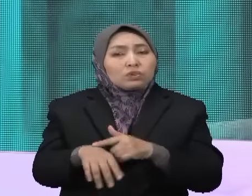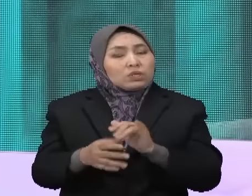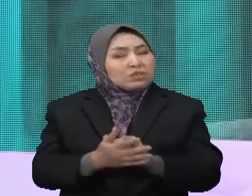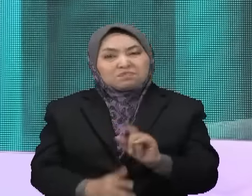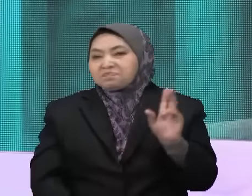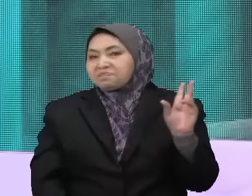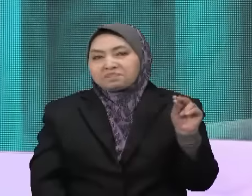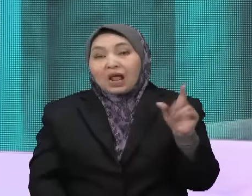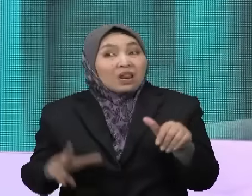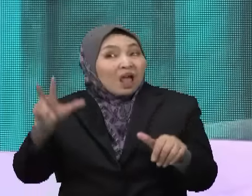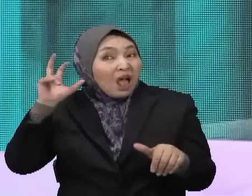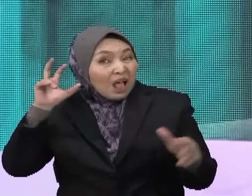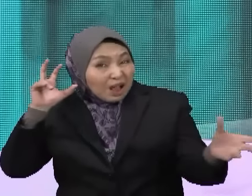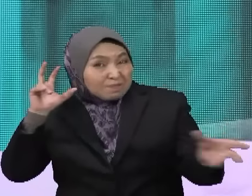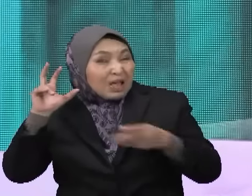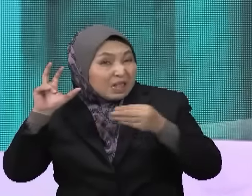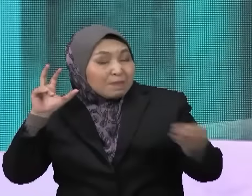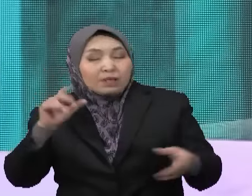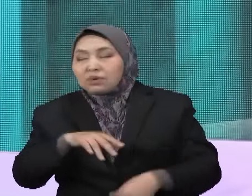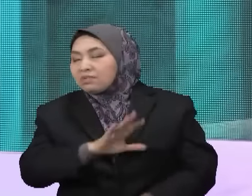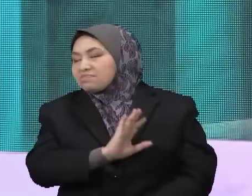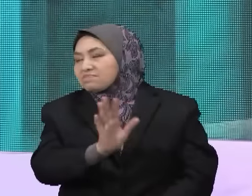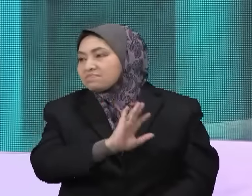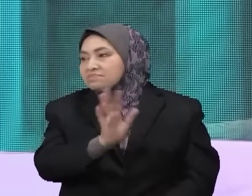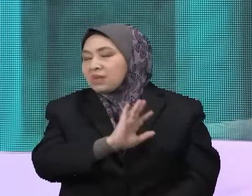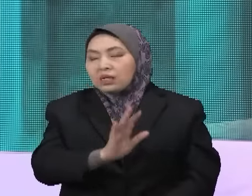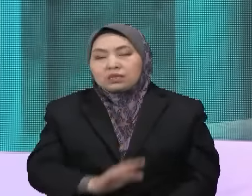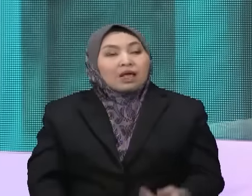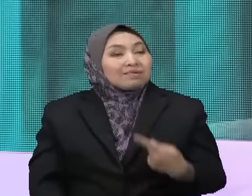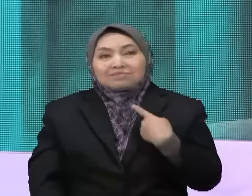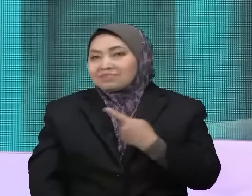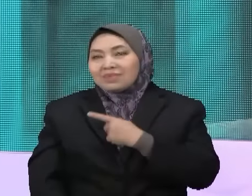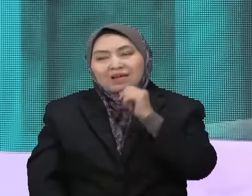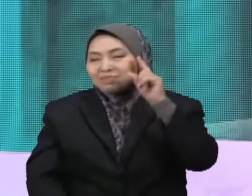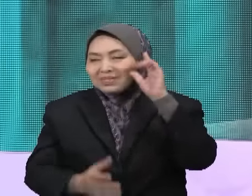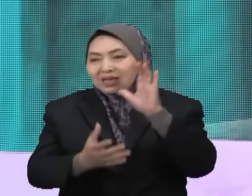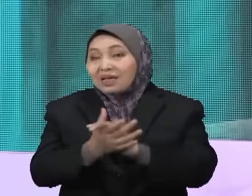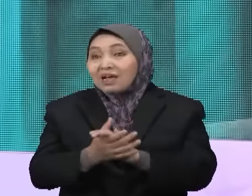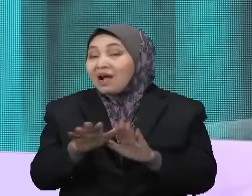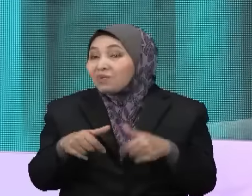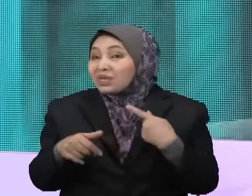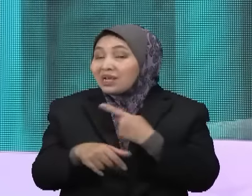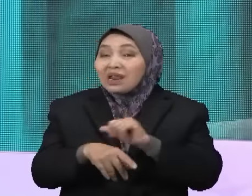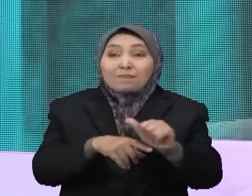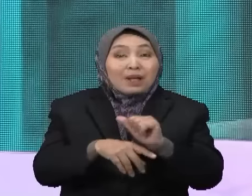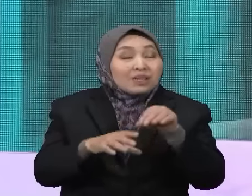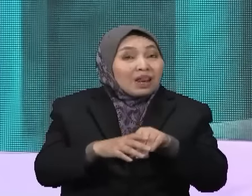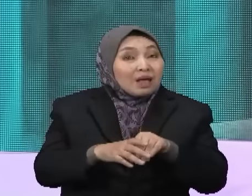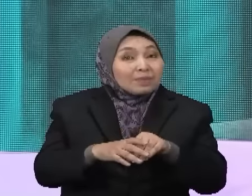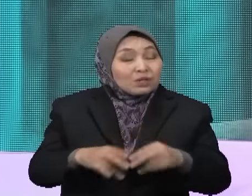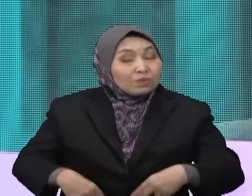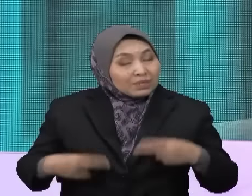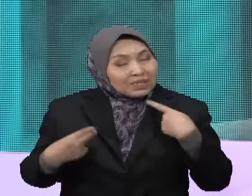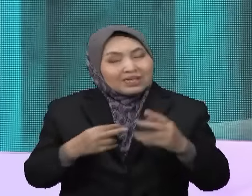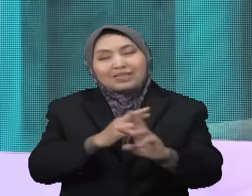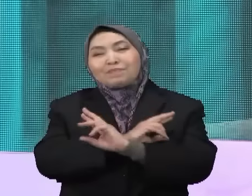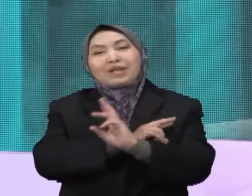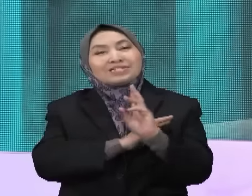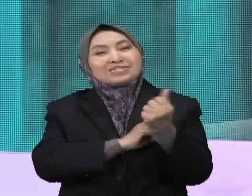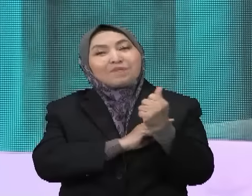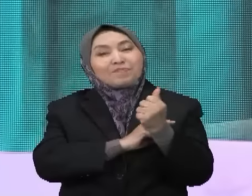lagi mendengar alasan, perlu menyatakan kami tidak percaya sama sekali. Macam mana kita nak amalkan dalam hidup kita seharian? Kita berehat